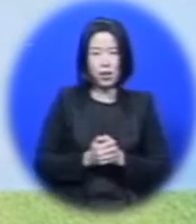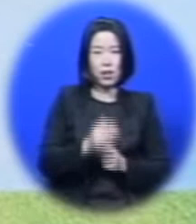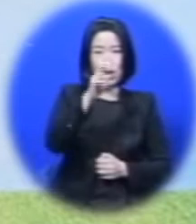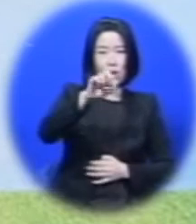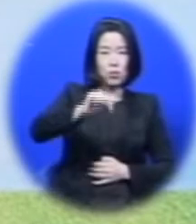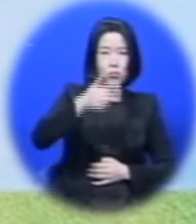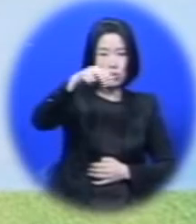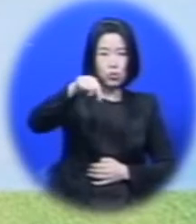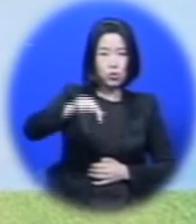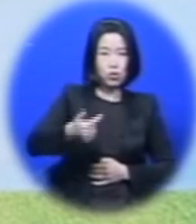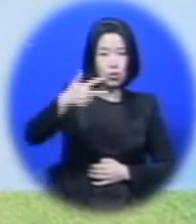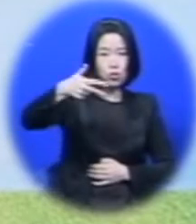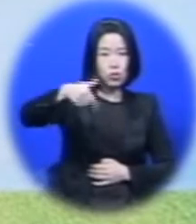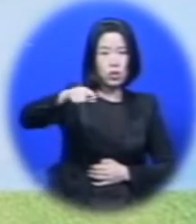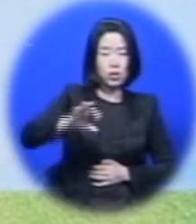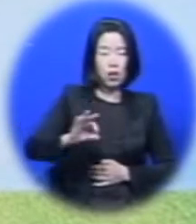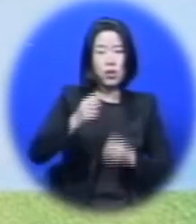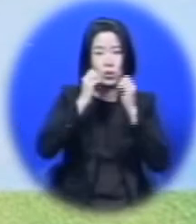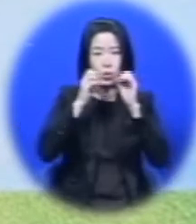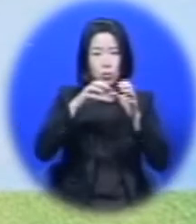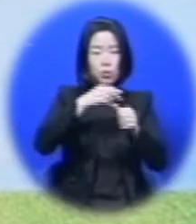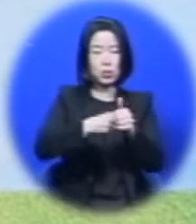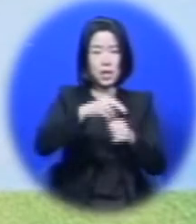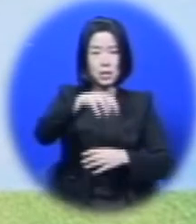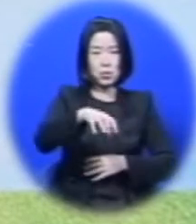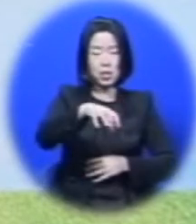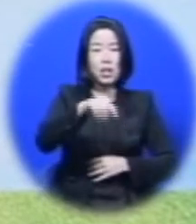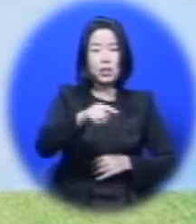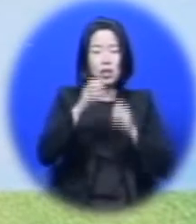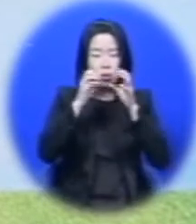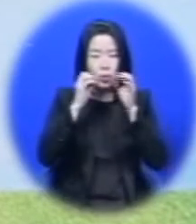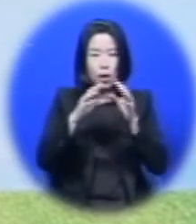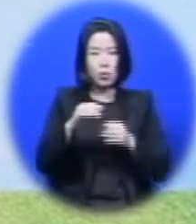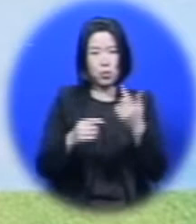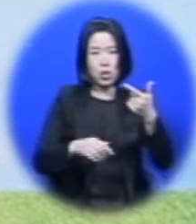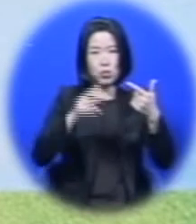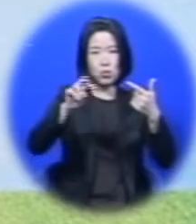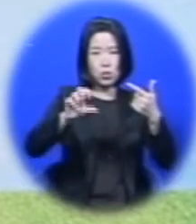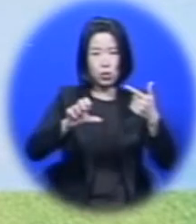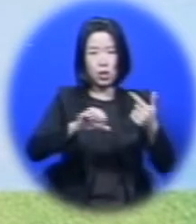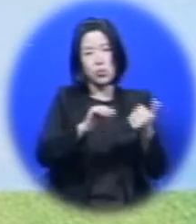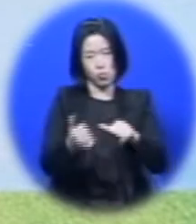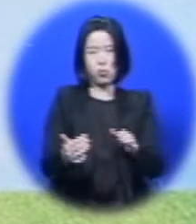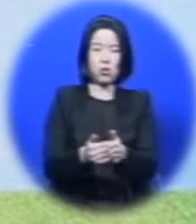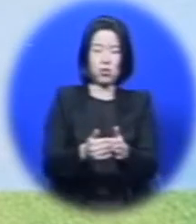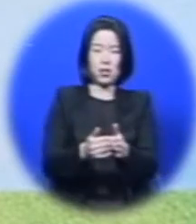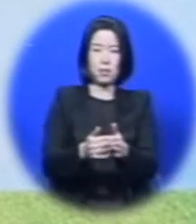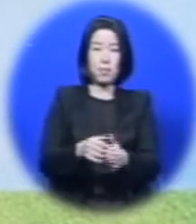문중경 전도사님이라는 분이 그곳에서 전도하고 6.25 때 그분이 순교하셨습니다.